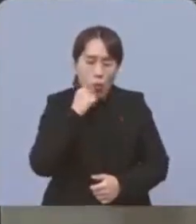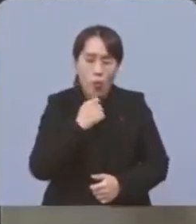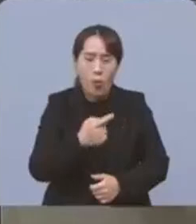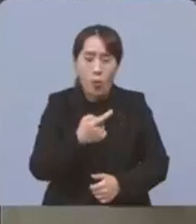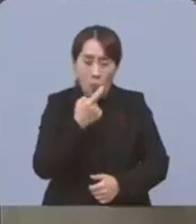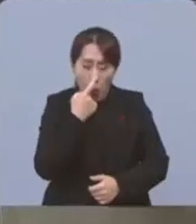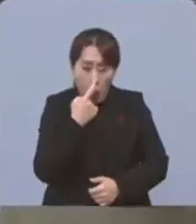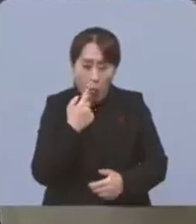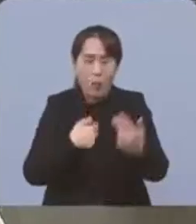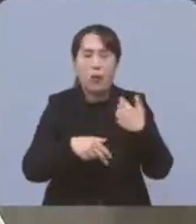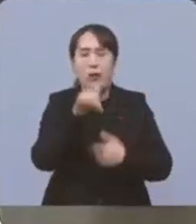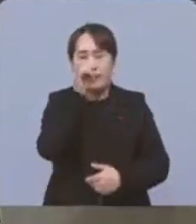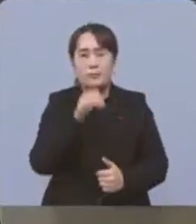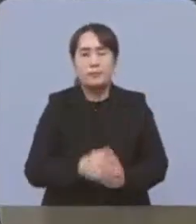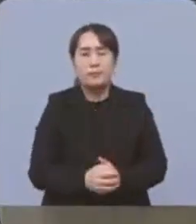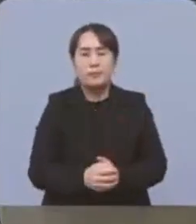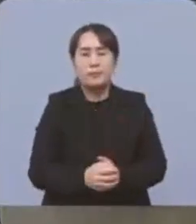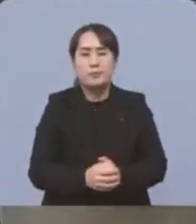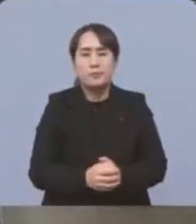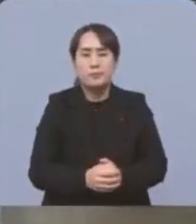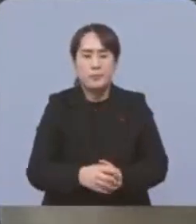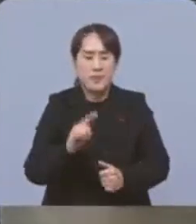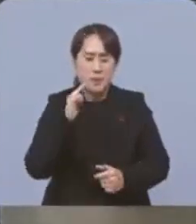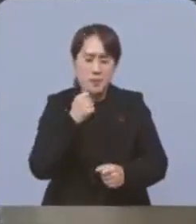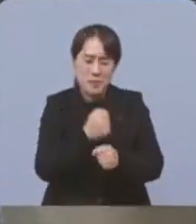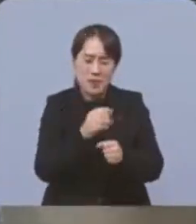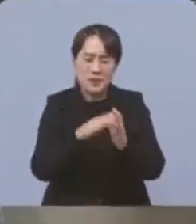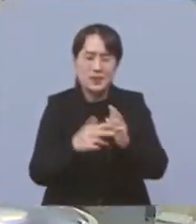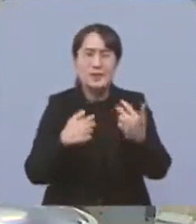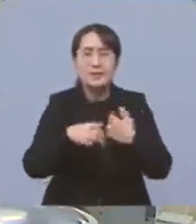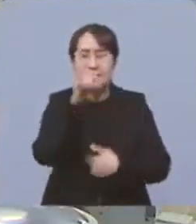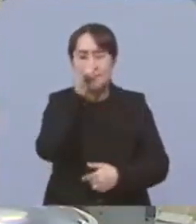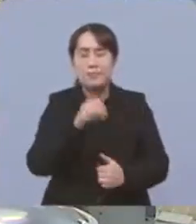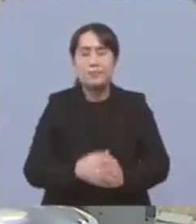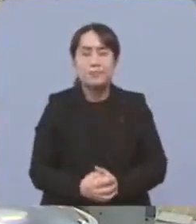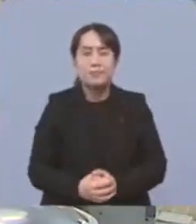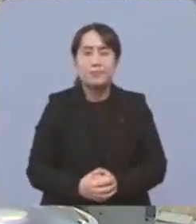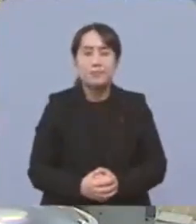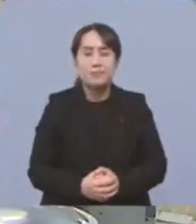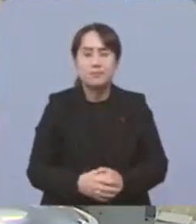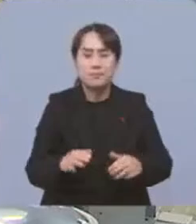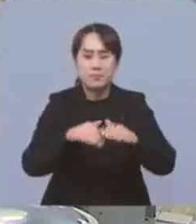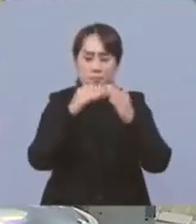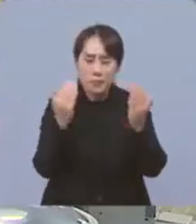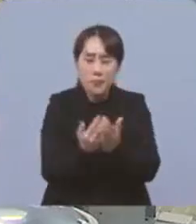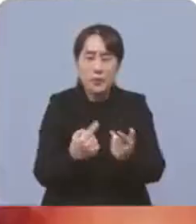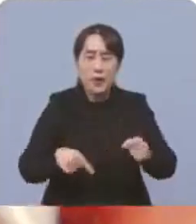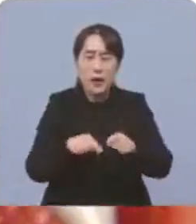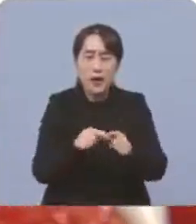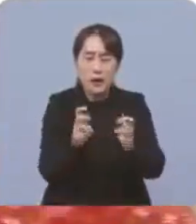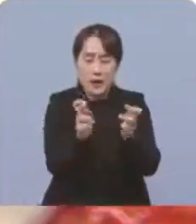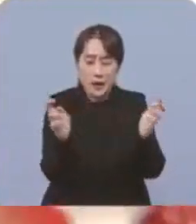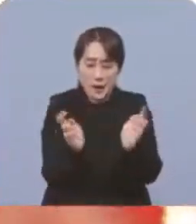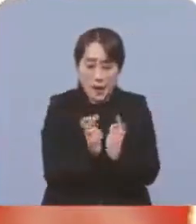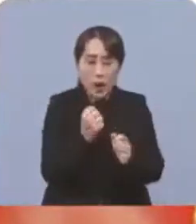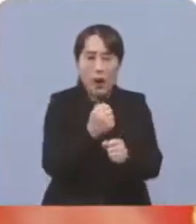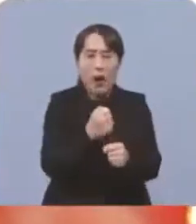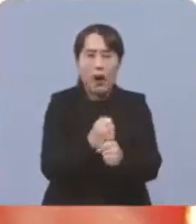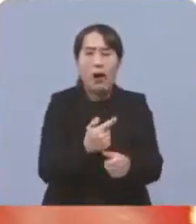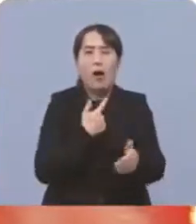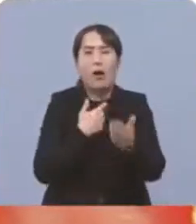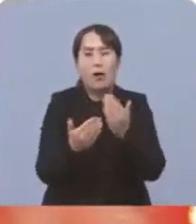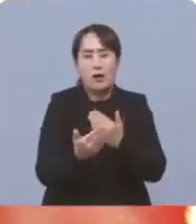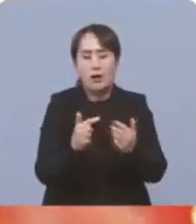해보니까 재밌었고 꾸밀 때가 너무 재밌었어요. 모두 함께 케이크를 완성해 나가는